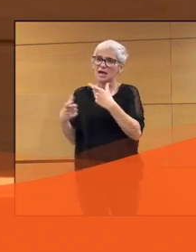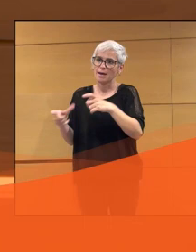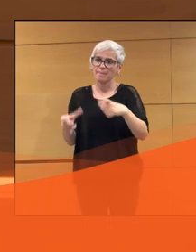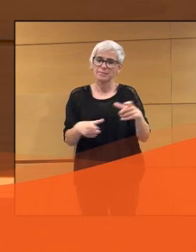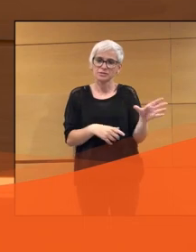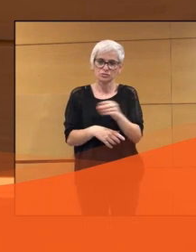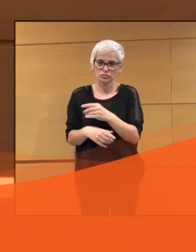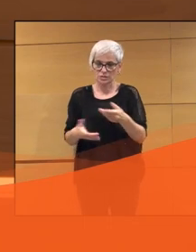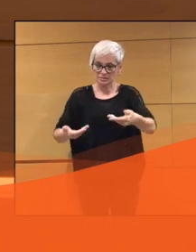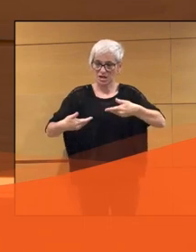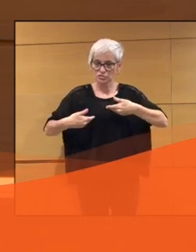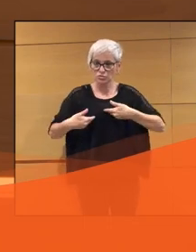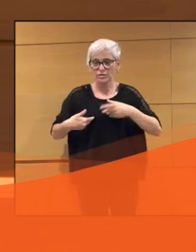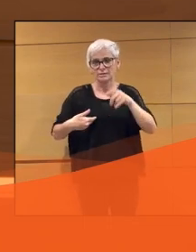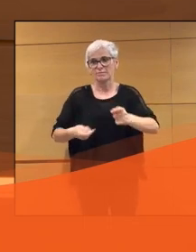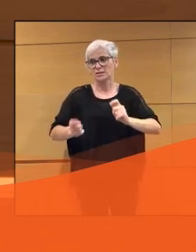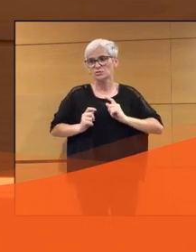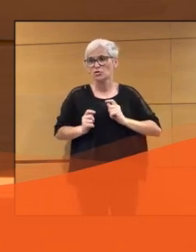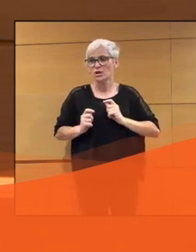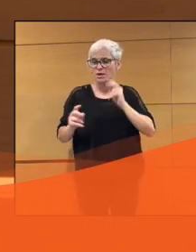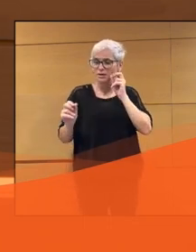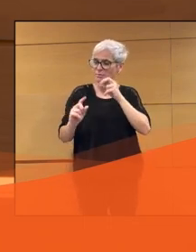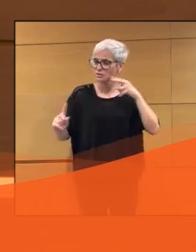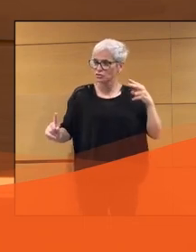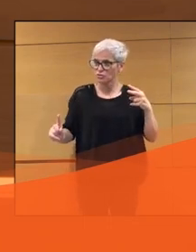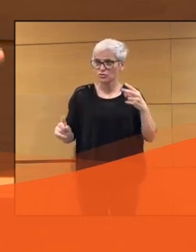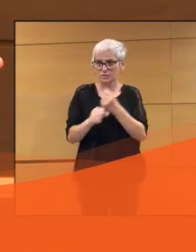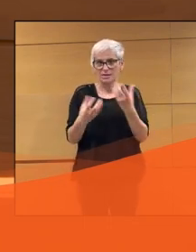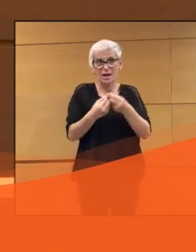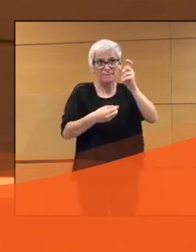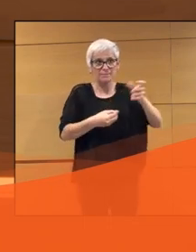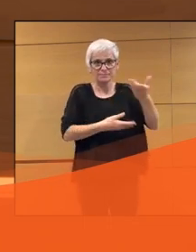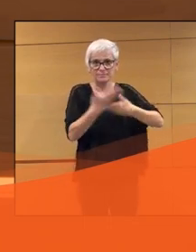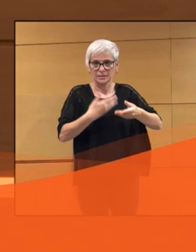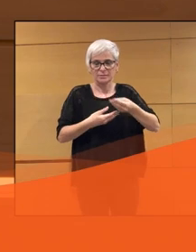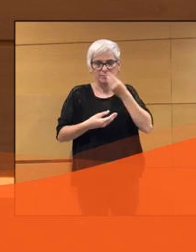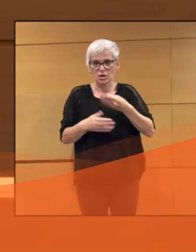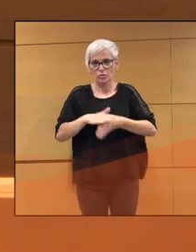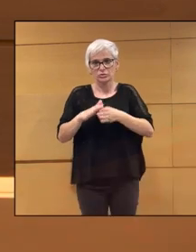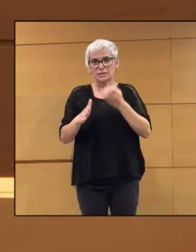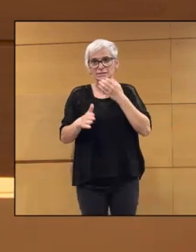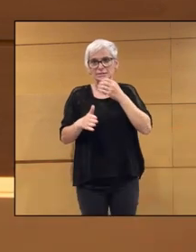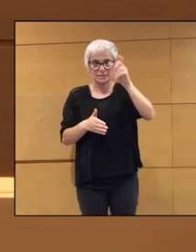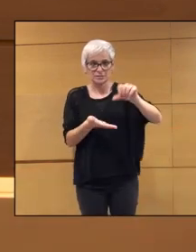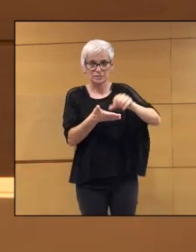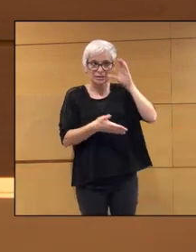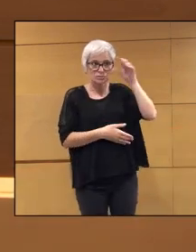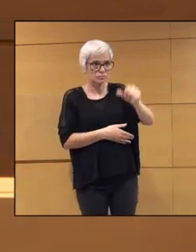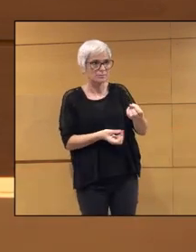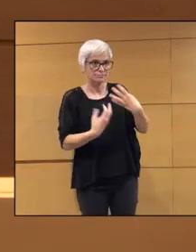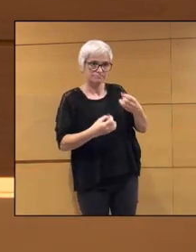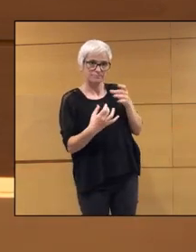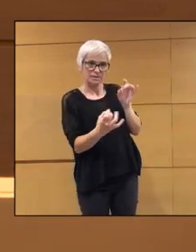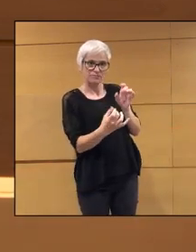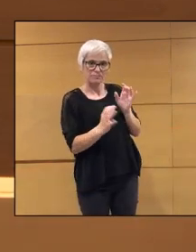això ens ajuda i ens aporta una visió i una millora contínua a l'escoltar la ciutadania. Anem a